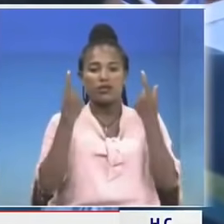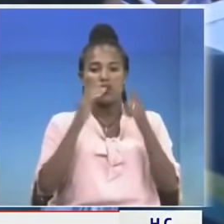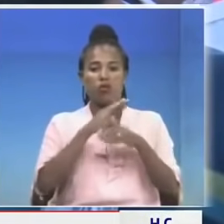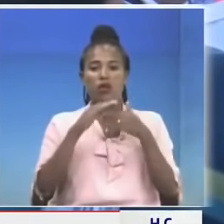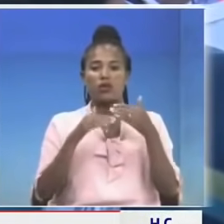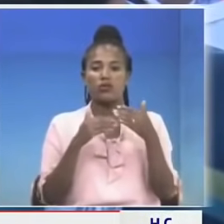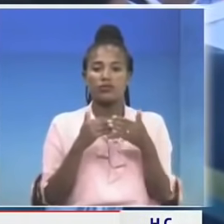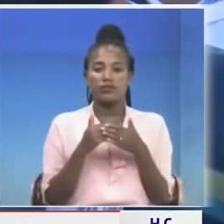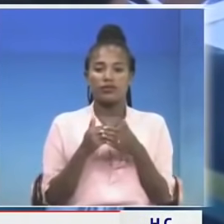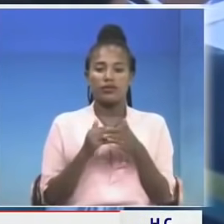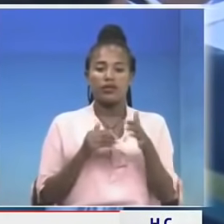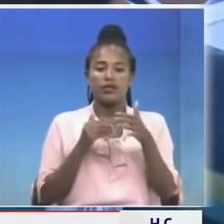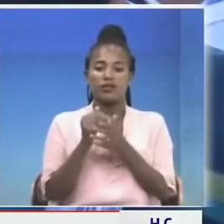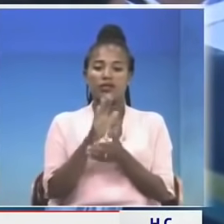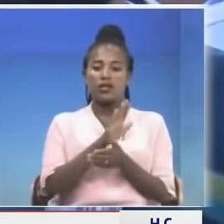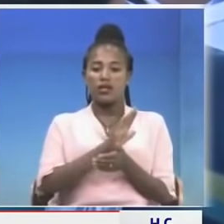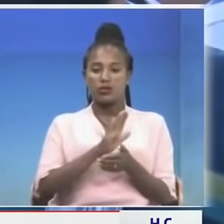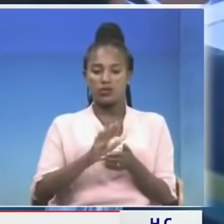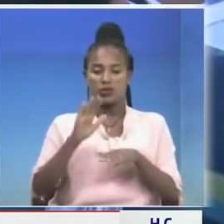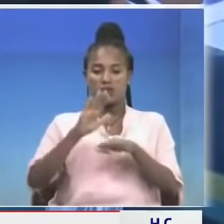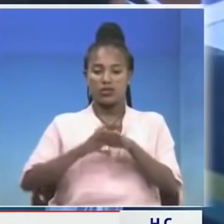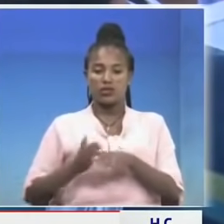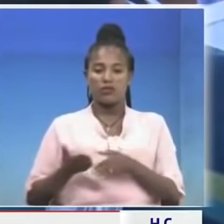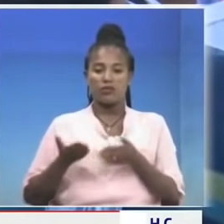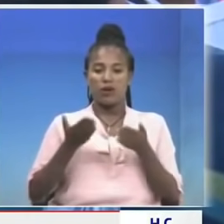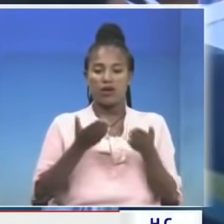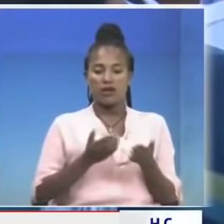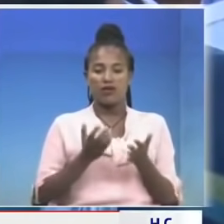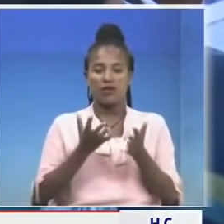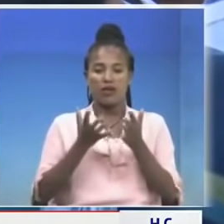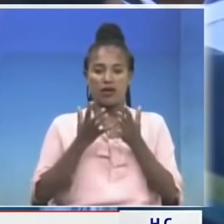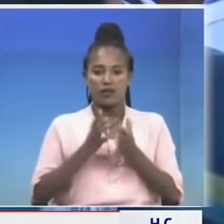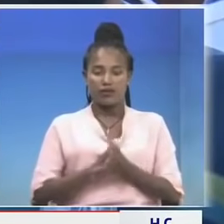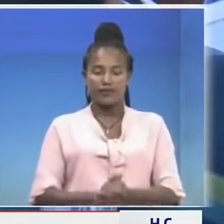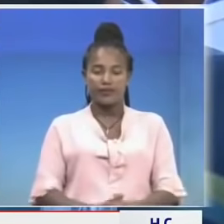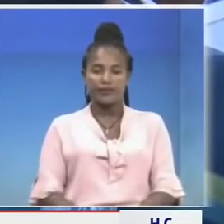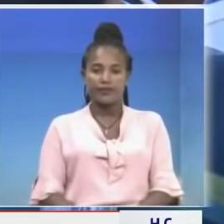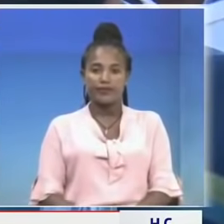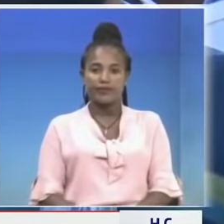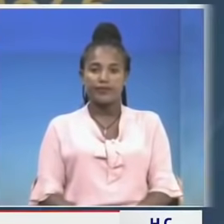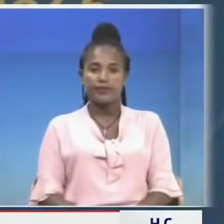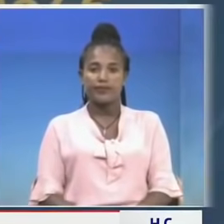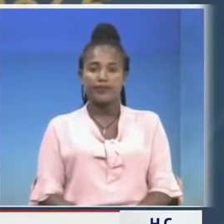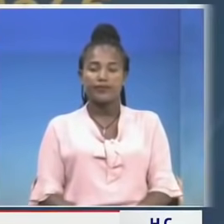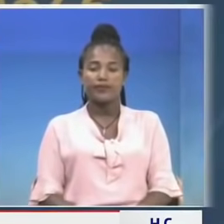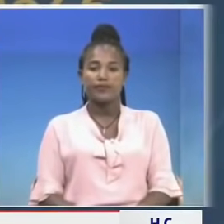ሁላችሁም እንዲደርሱላችሁ ጥሪ ማቅረብ ነው ምን የምወደው።